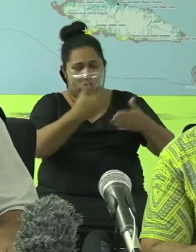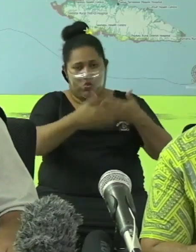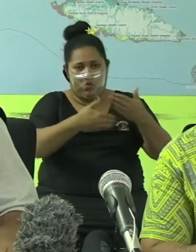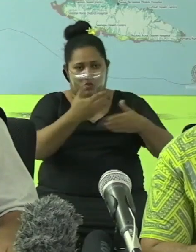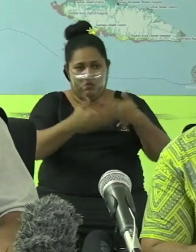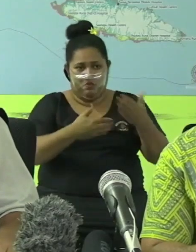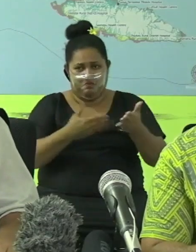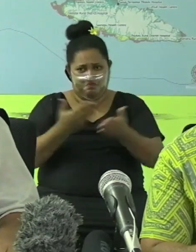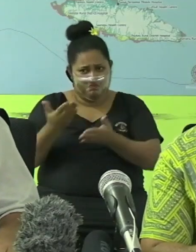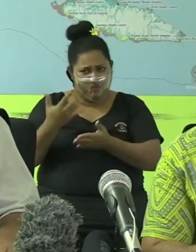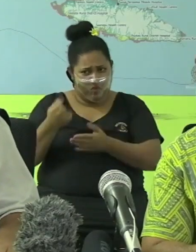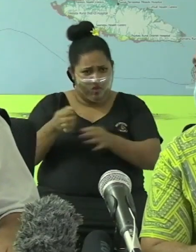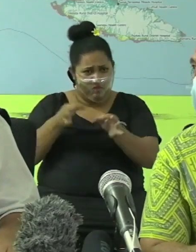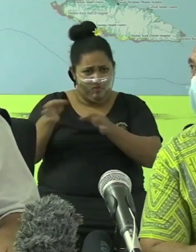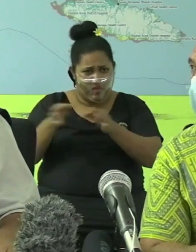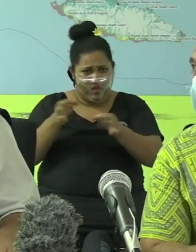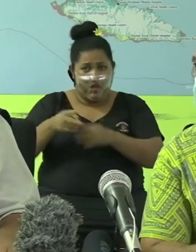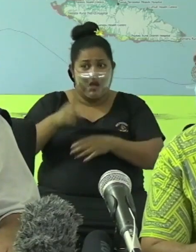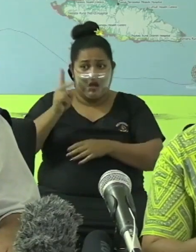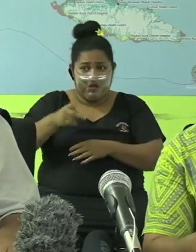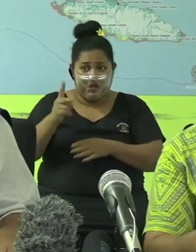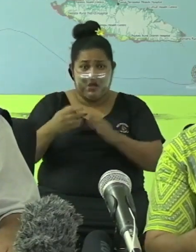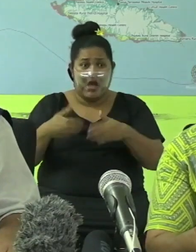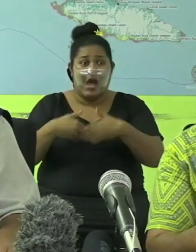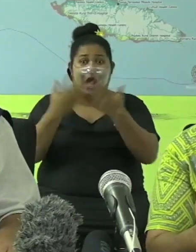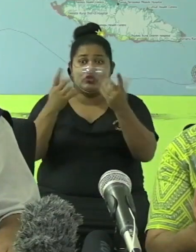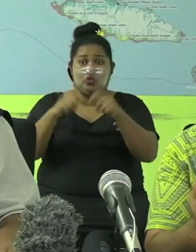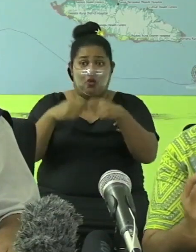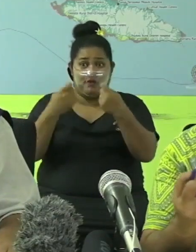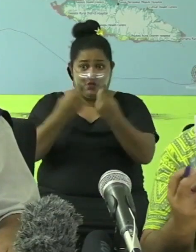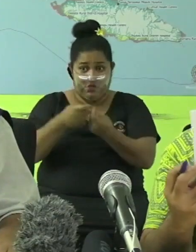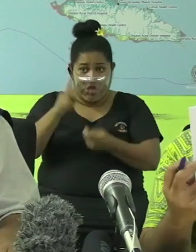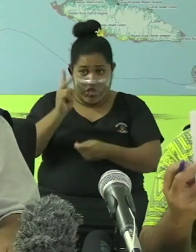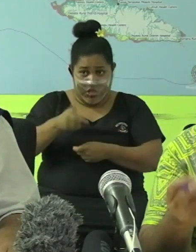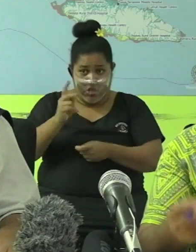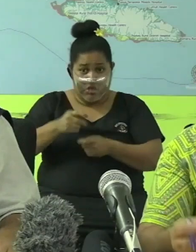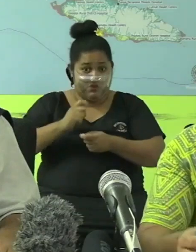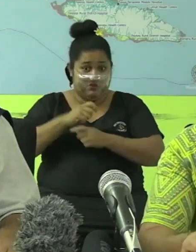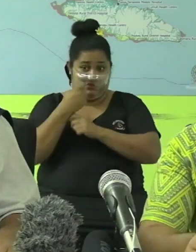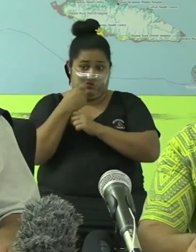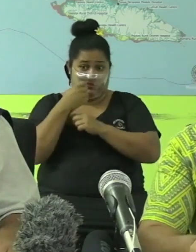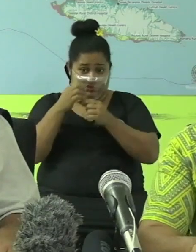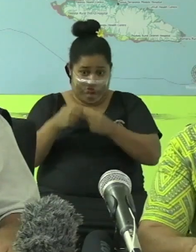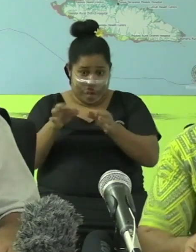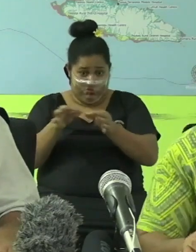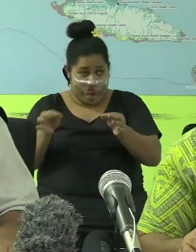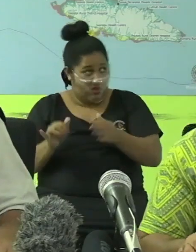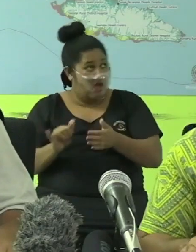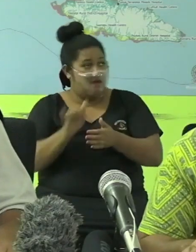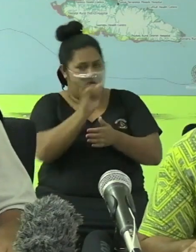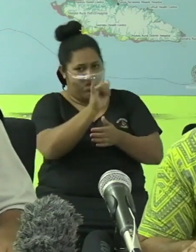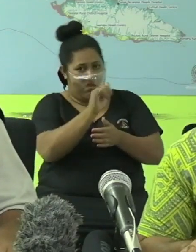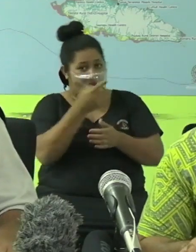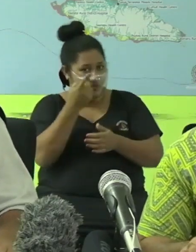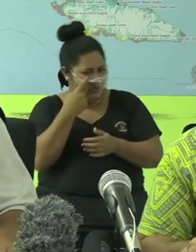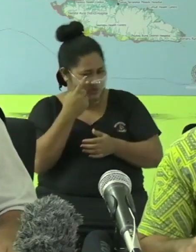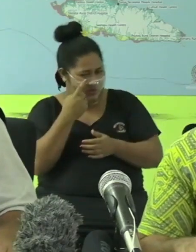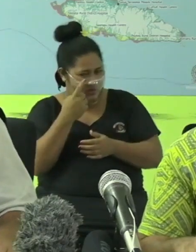lausa, pe toe whai fo i le Aso Tofi, ia isi fo i suenga a i latou nei. Ia o mafua anga